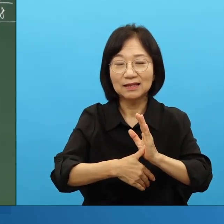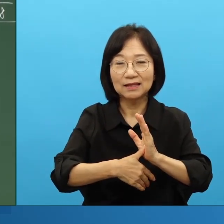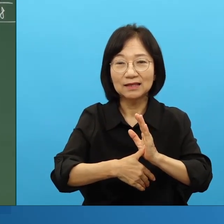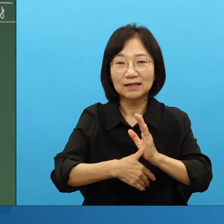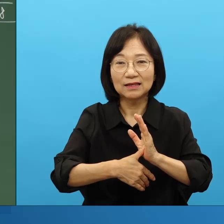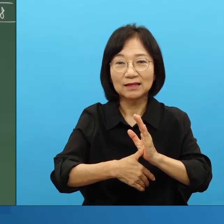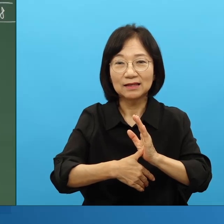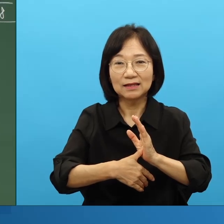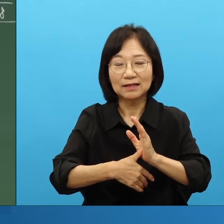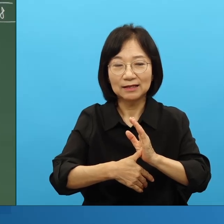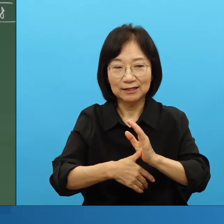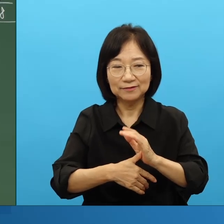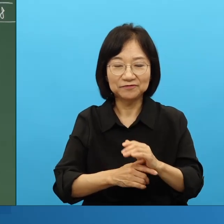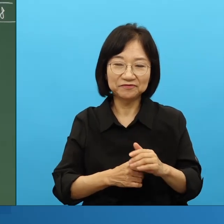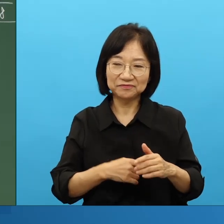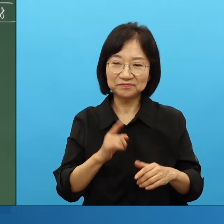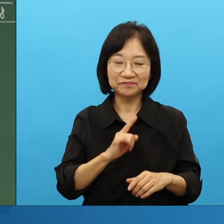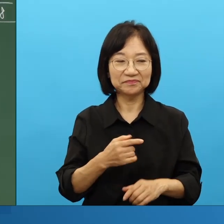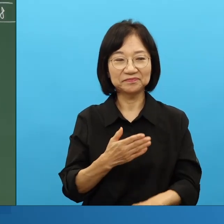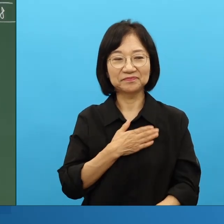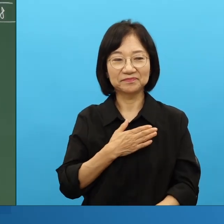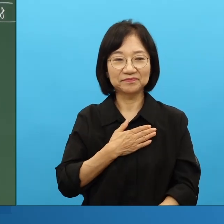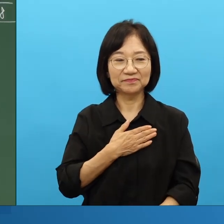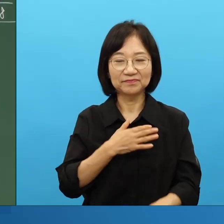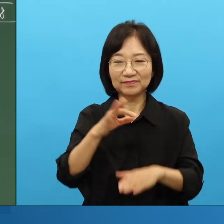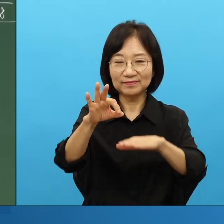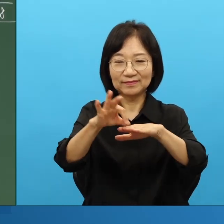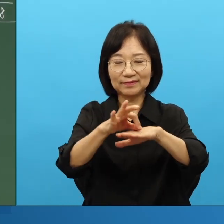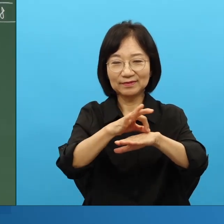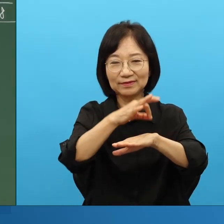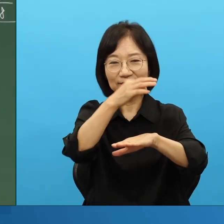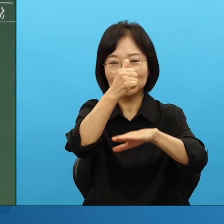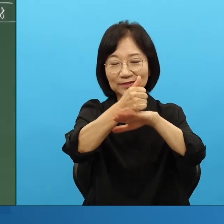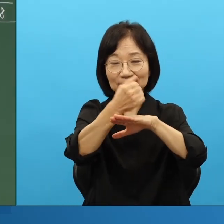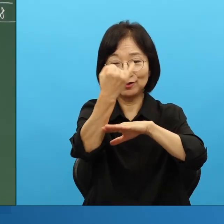摩西在埃及40年的时候做了什么? 뭐 공주 아들 돼 있는데 여기 있으면 출세해야 될 거 아니요.